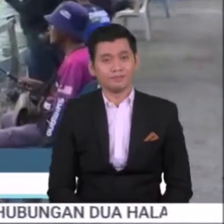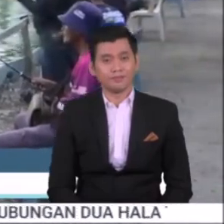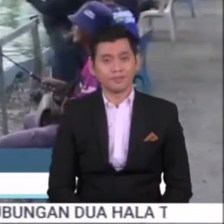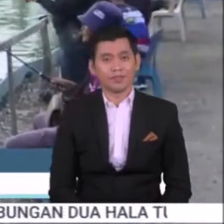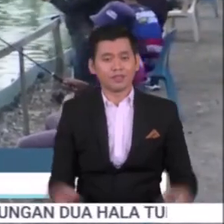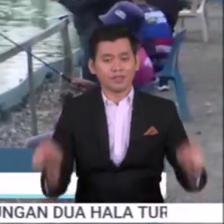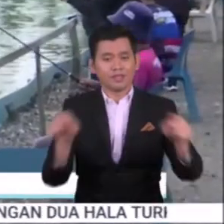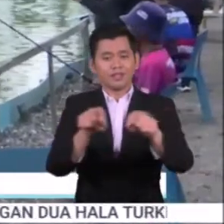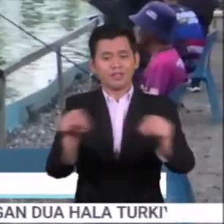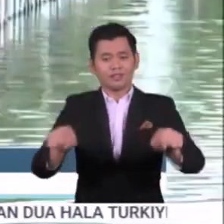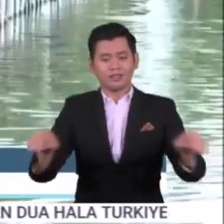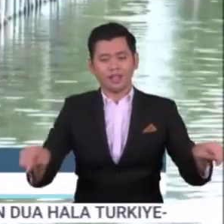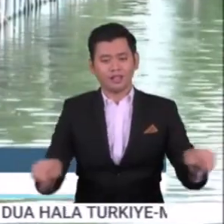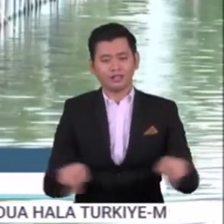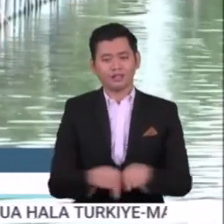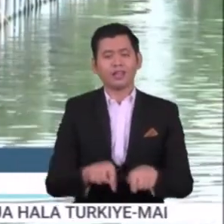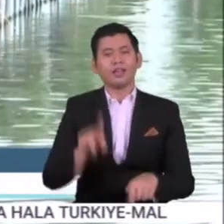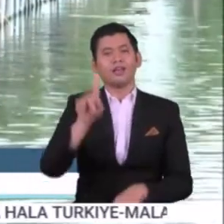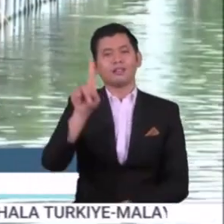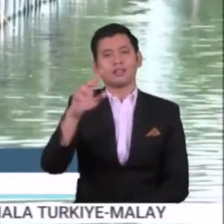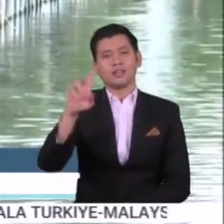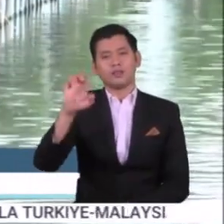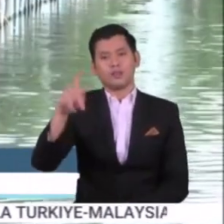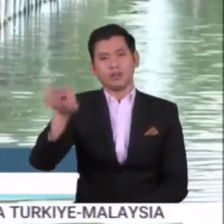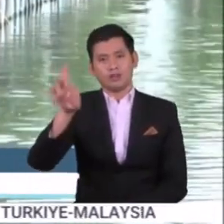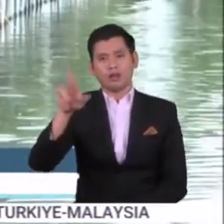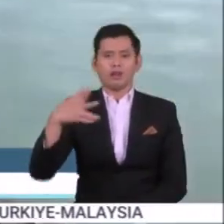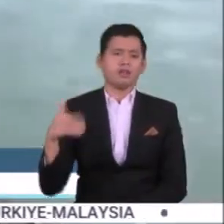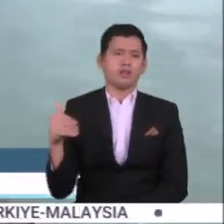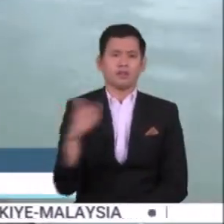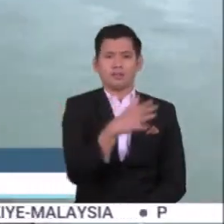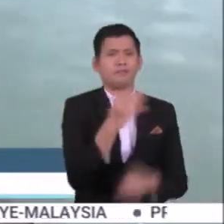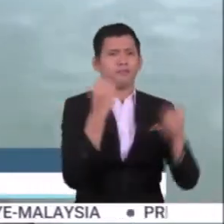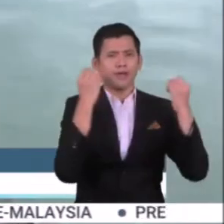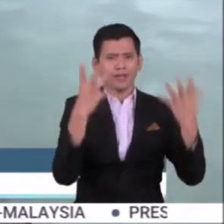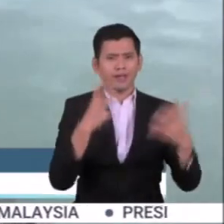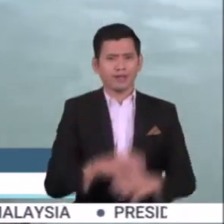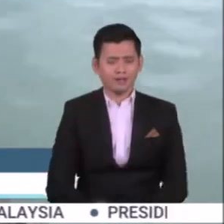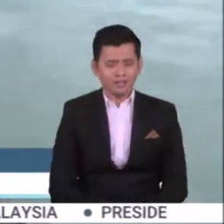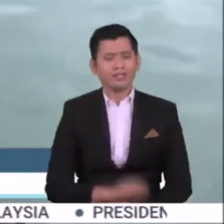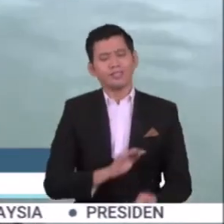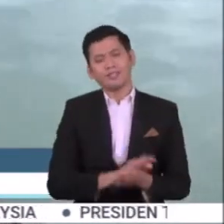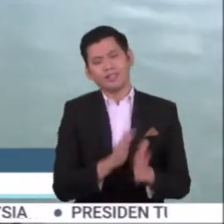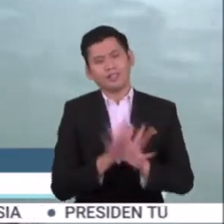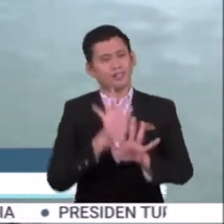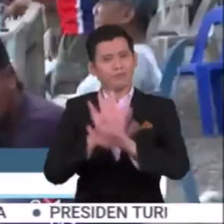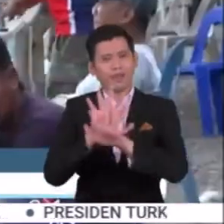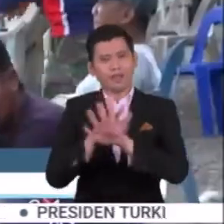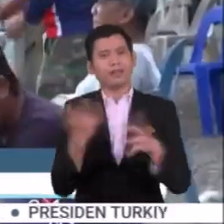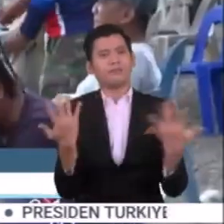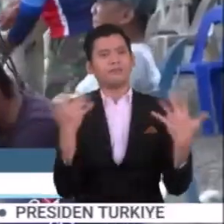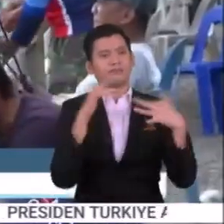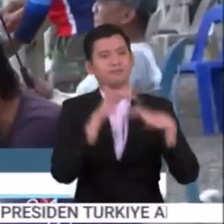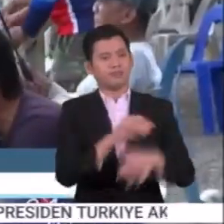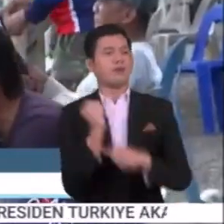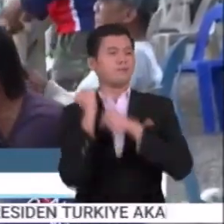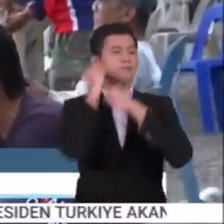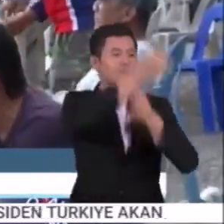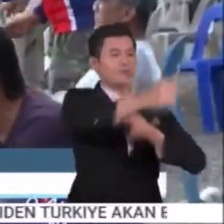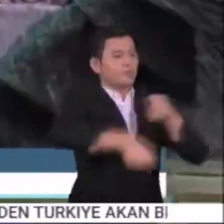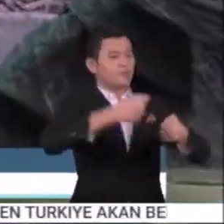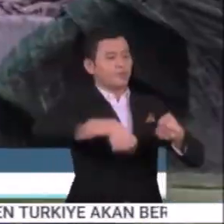Berkeluasan lebih satu ekar dengan saiz dan spesies ikan yang besar menjadi antara tarikan di kolam memancing Juru Sport